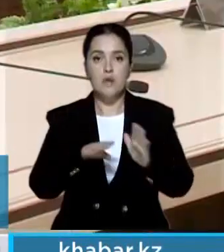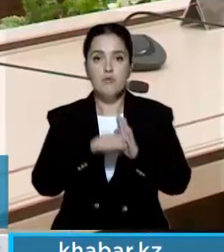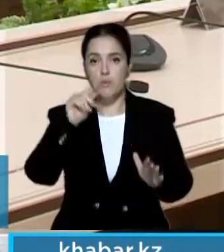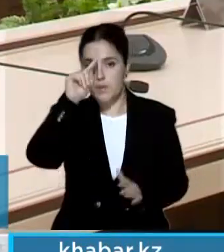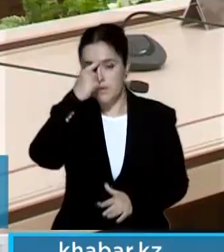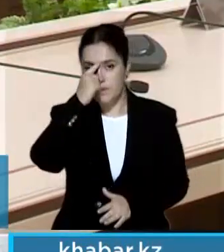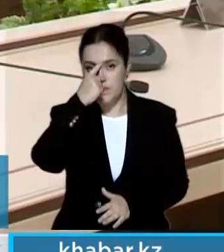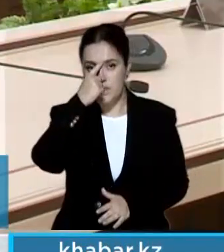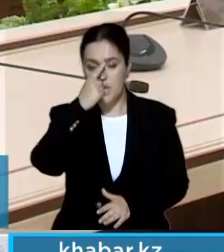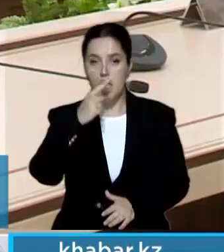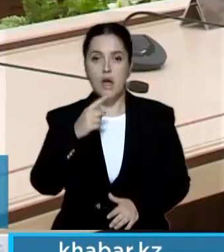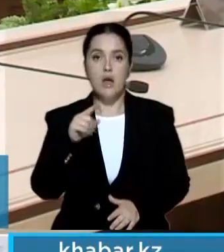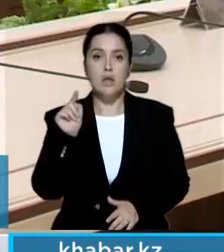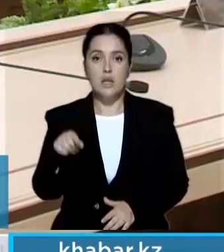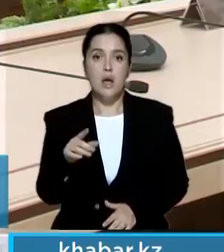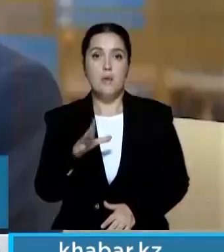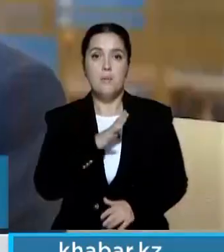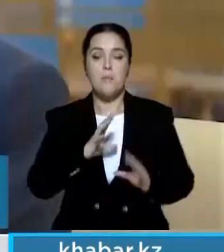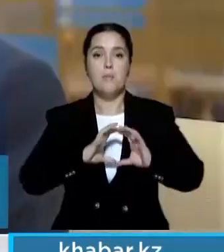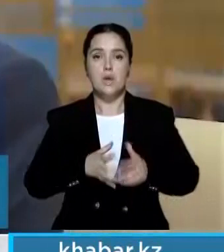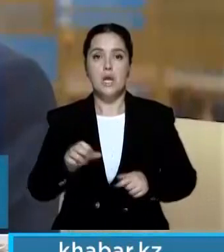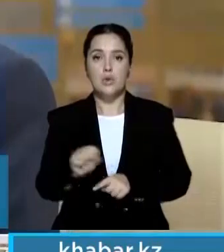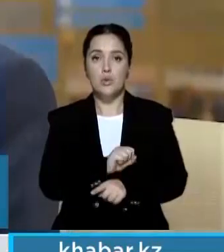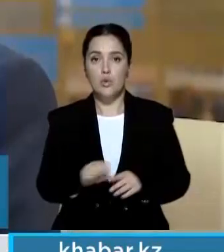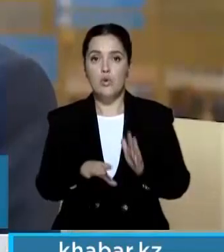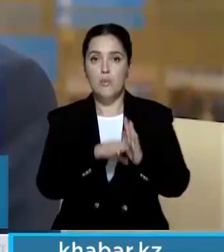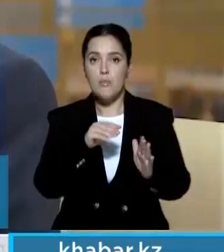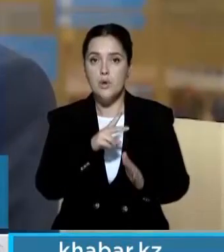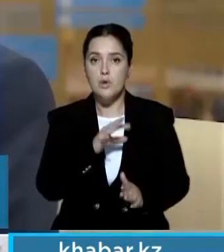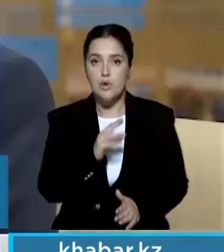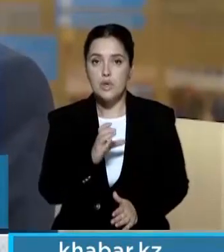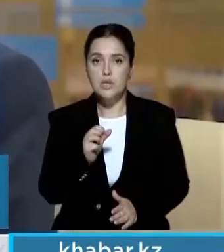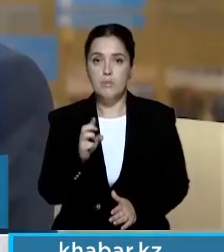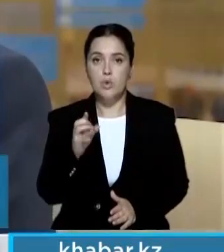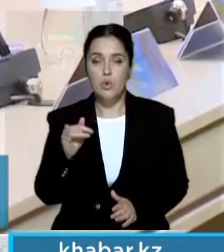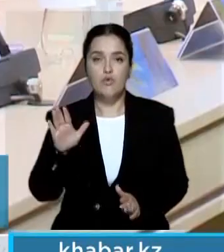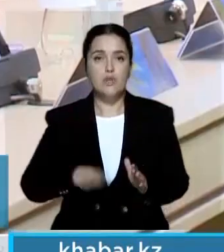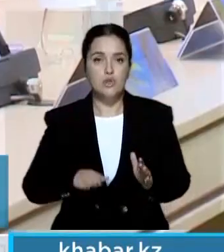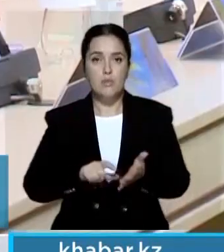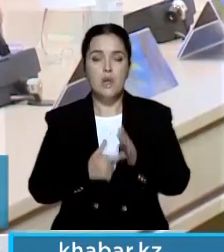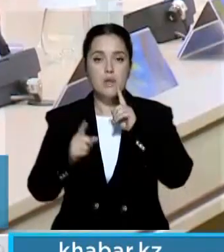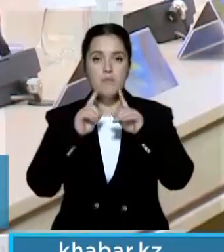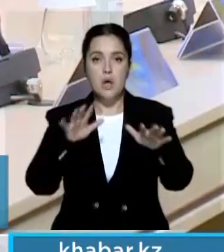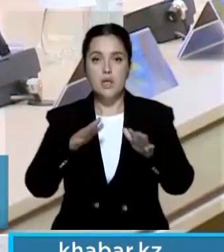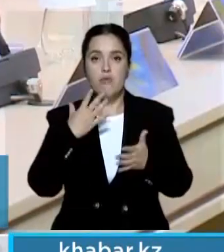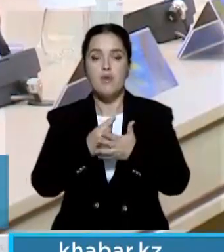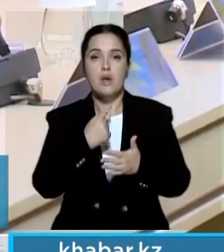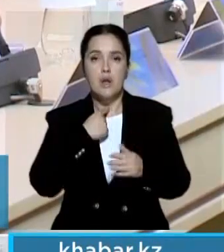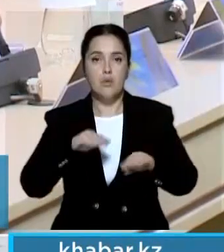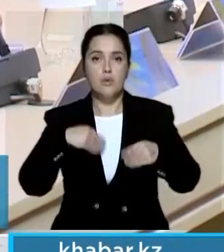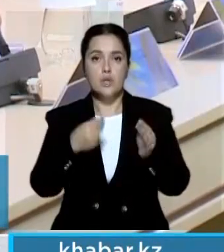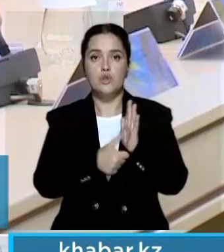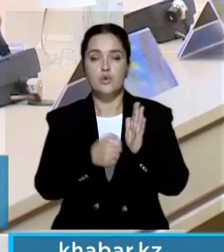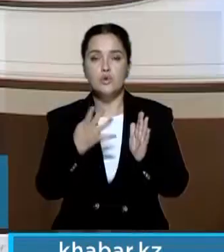Индии в стране тогда установили мировой рекорд на выборах в лак субху в нижнюю палату парламента свои голоса отдали